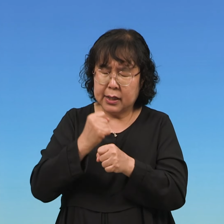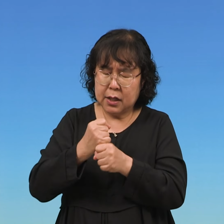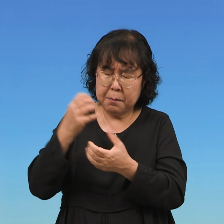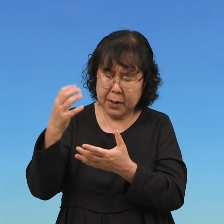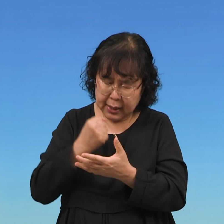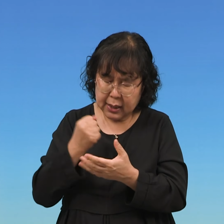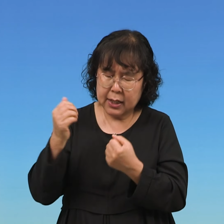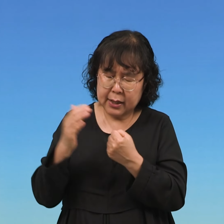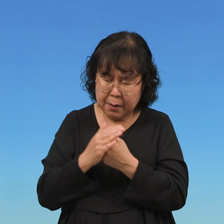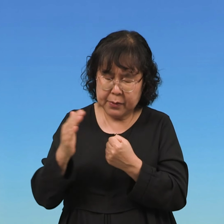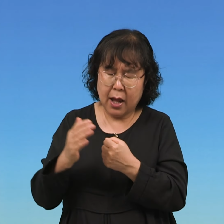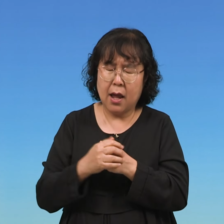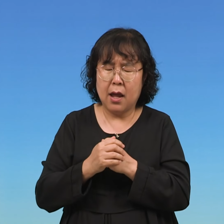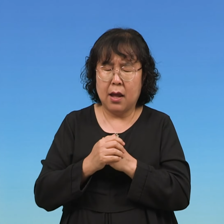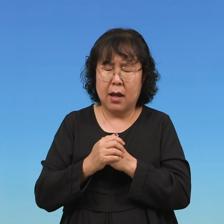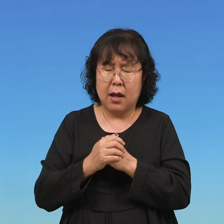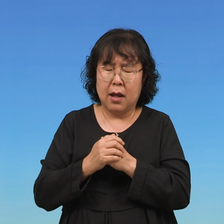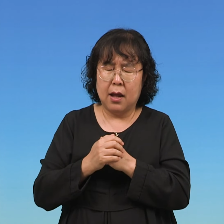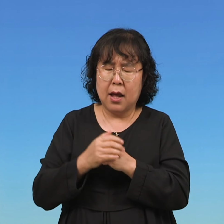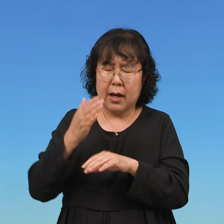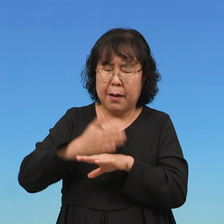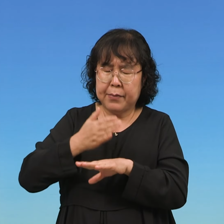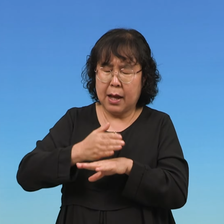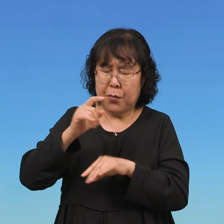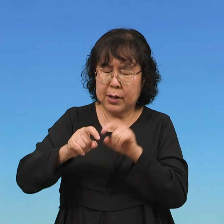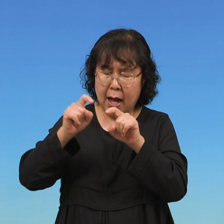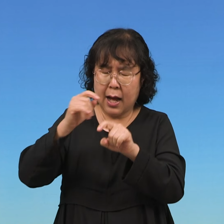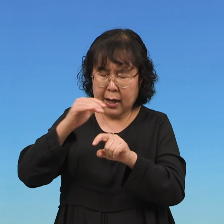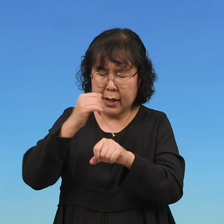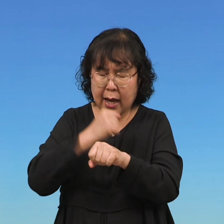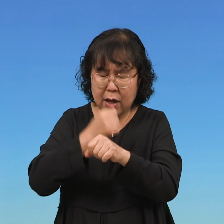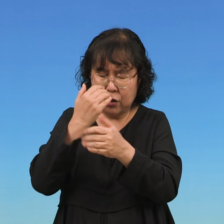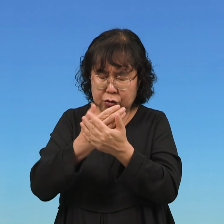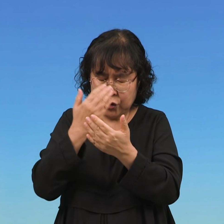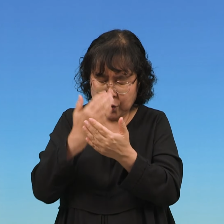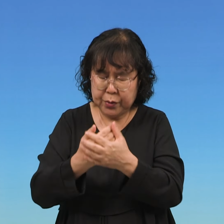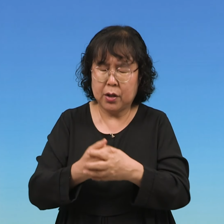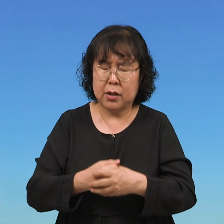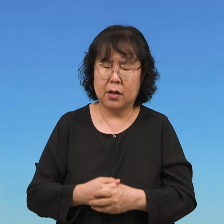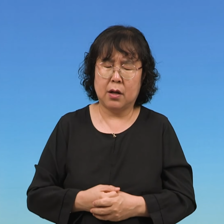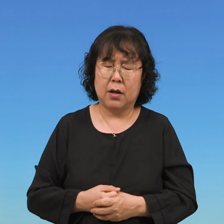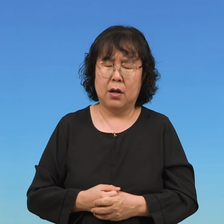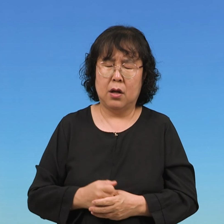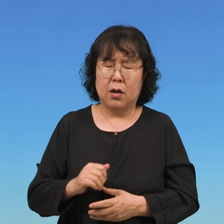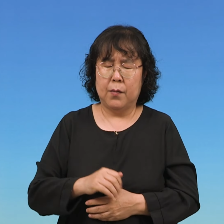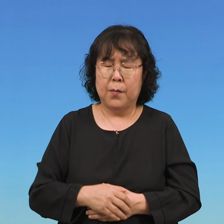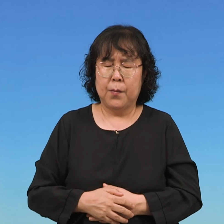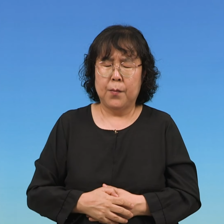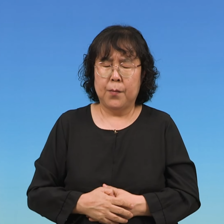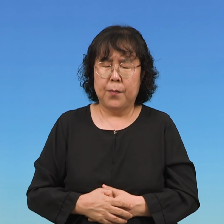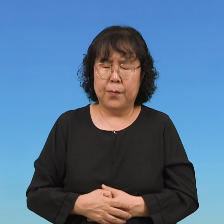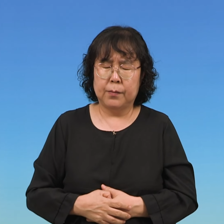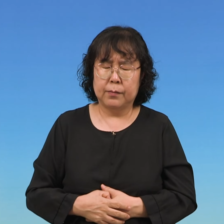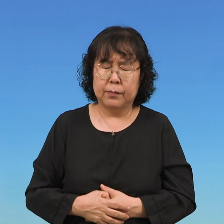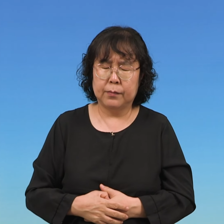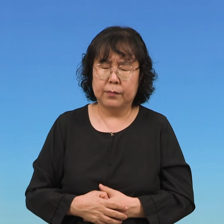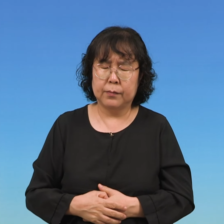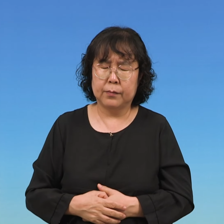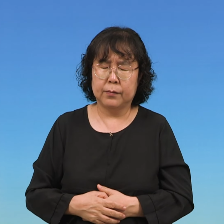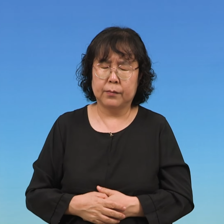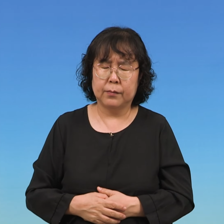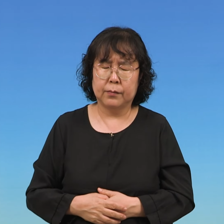다시 감사합니다 하나님을 알 수 있도록 하여 주시옵소서 받는다는 것을 잊지 않게 하여 주시옵시고